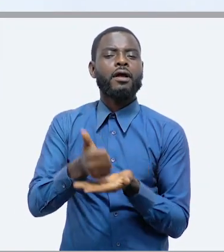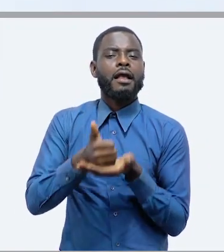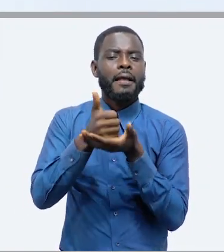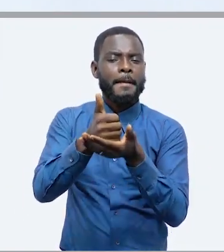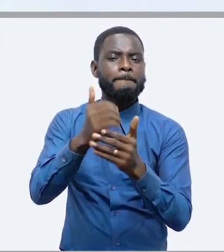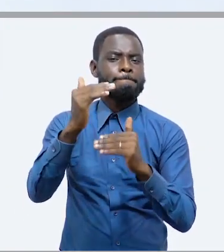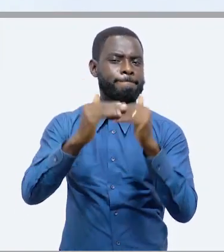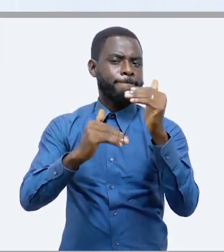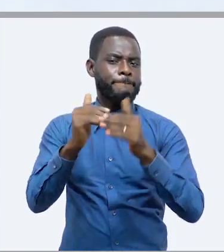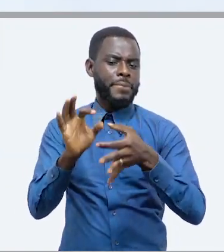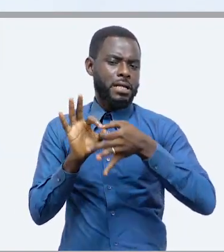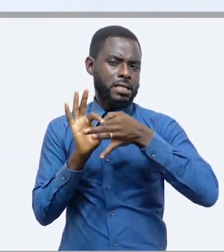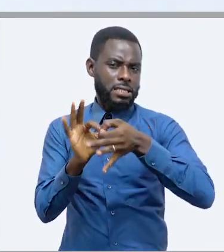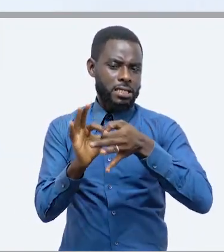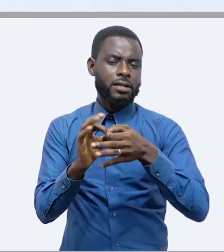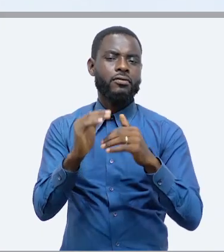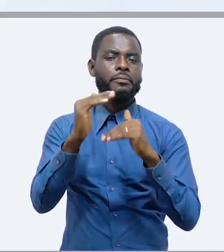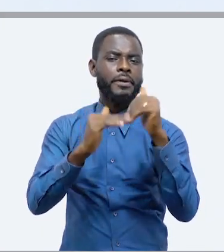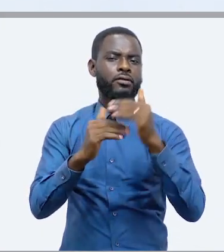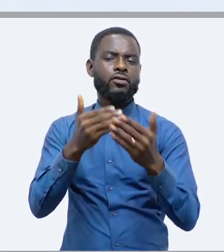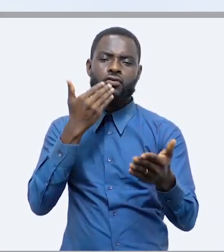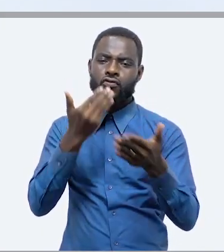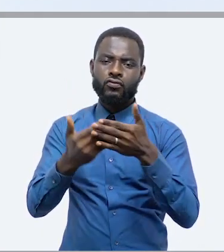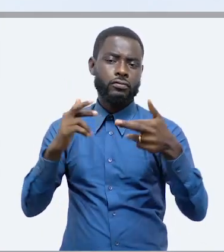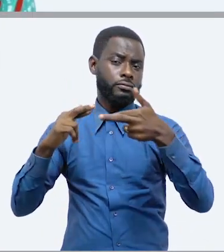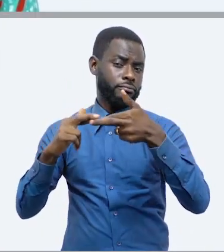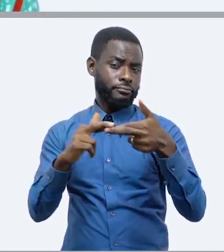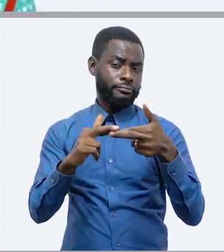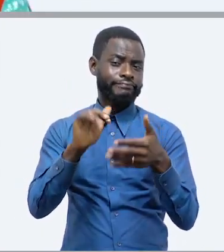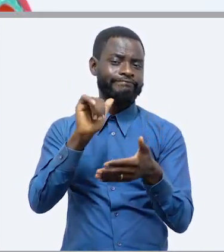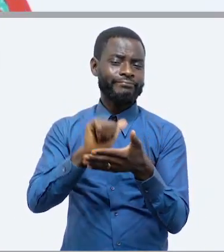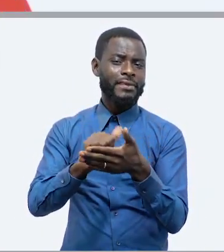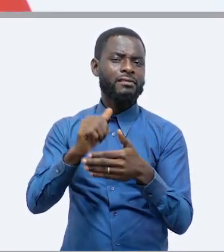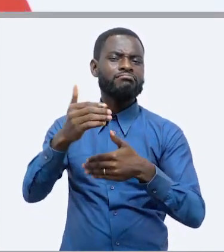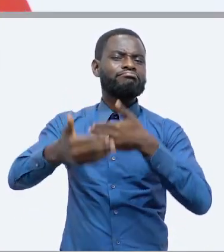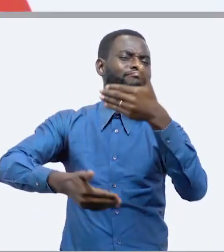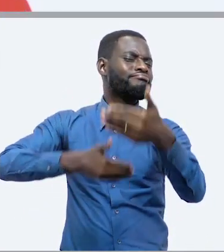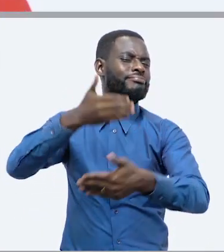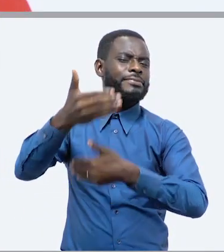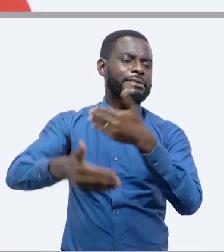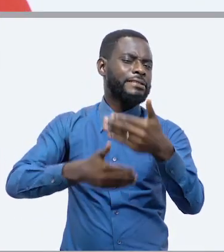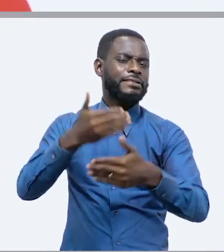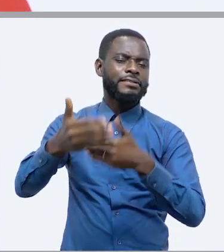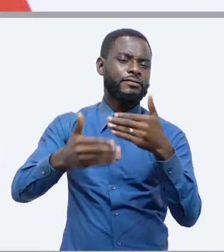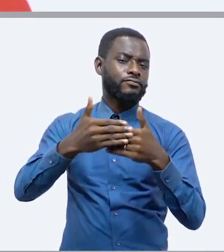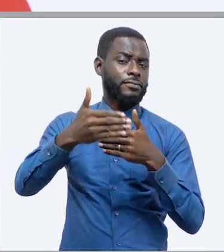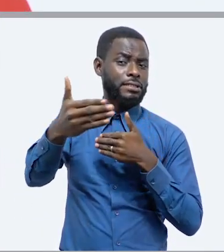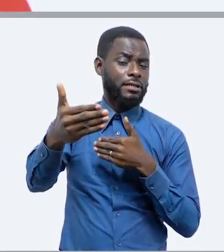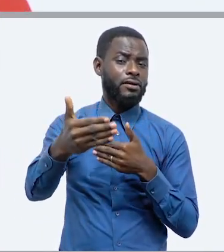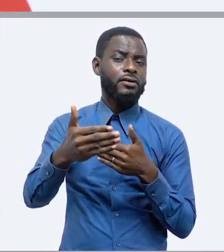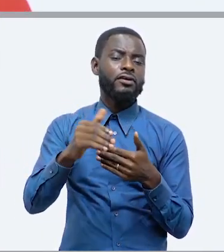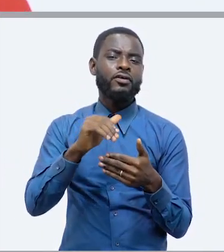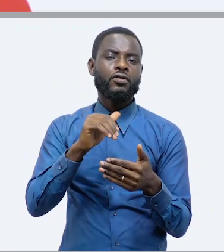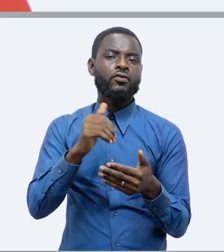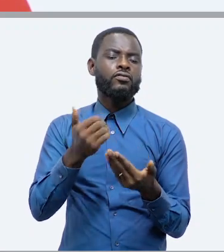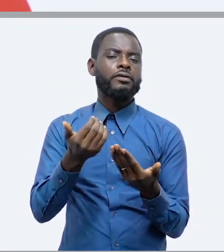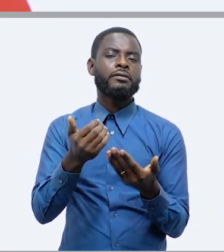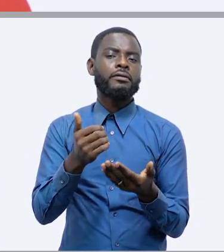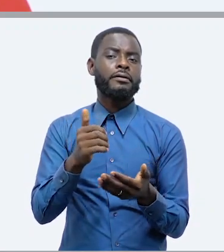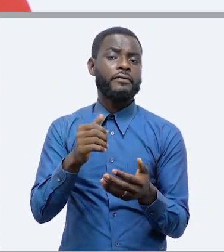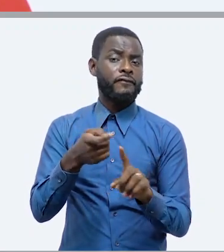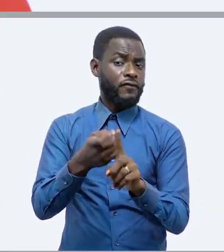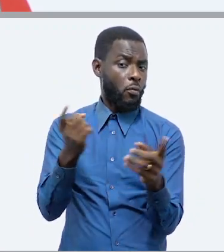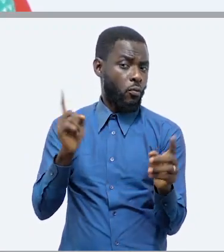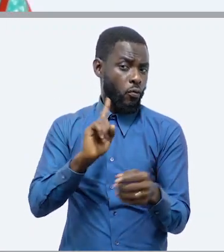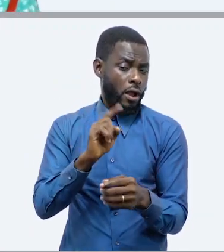pe shishin nu wo gba sande ni sane gba ase wo fo yue mu ni mene ni yuo ne